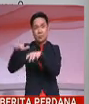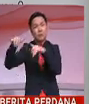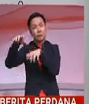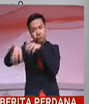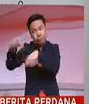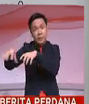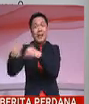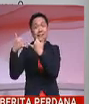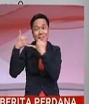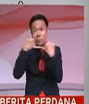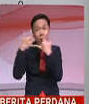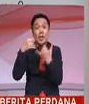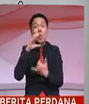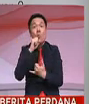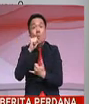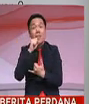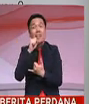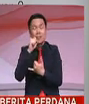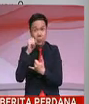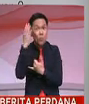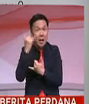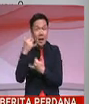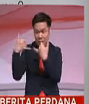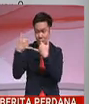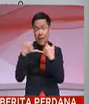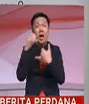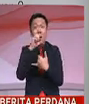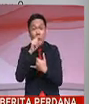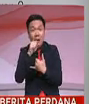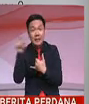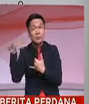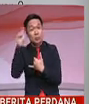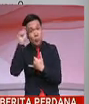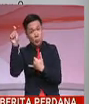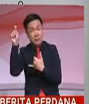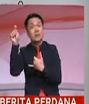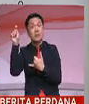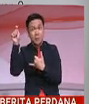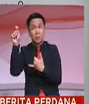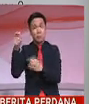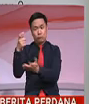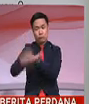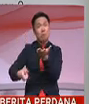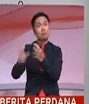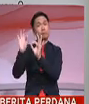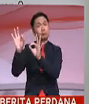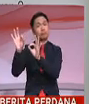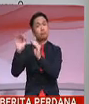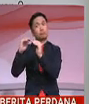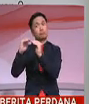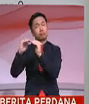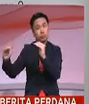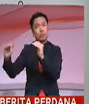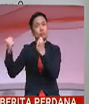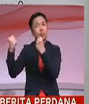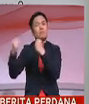berwarna kuning tu. Kerana harga melon manis Terengganu ni agak kekal di pasaran. Jadi pada